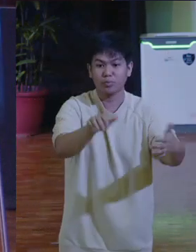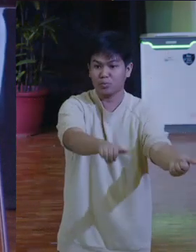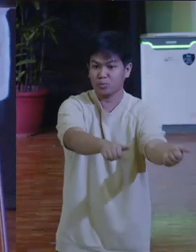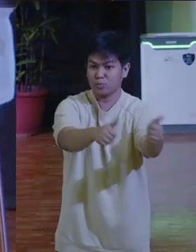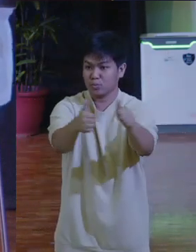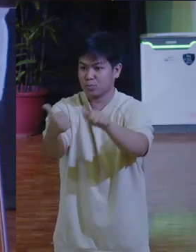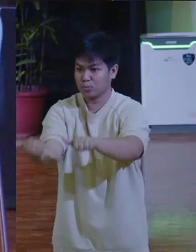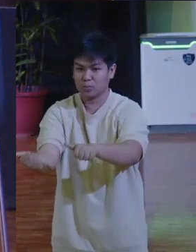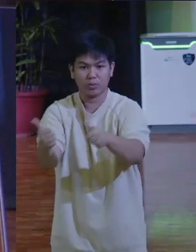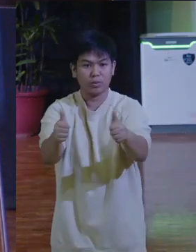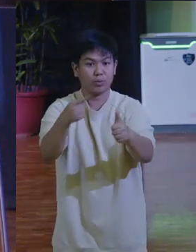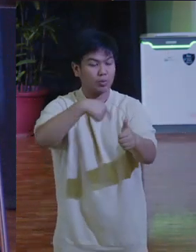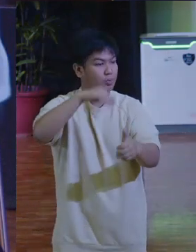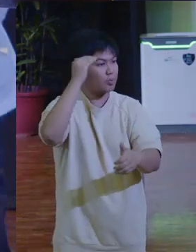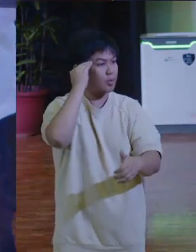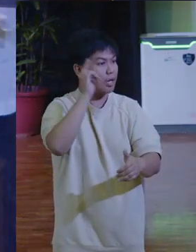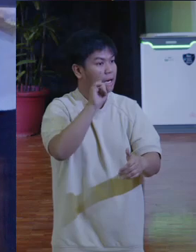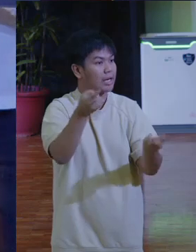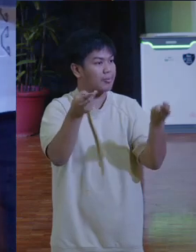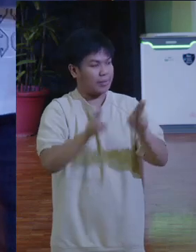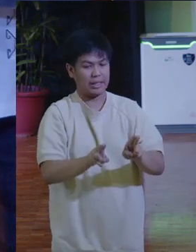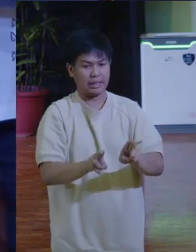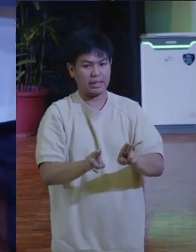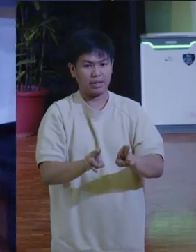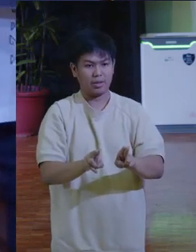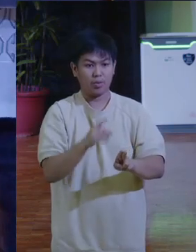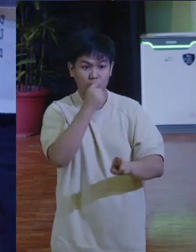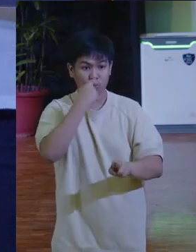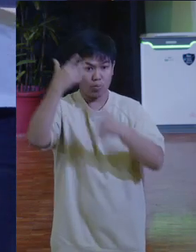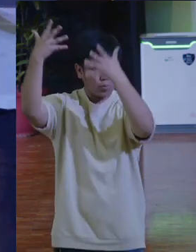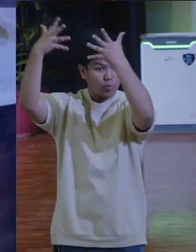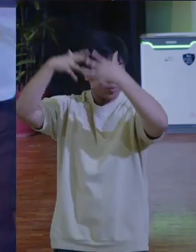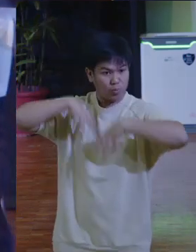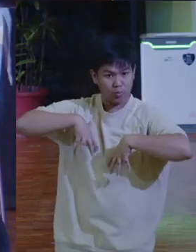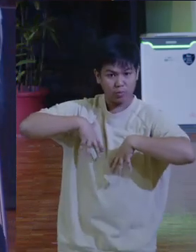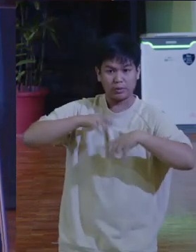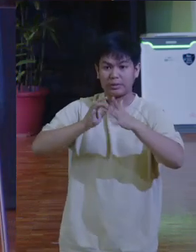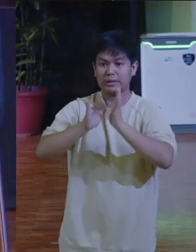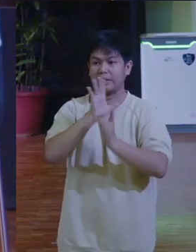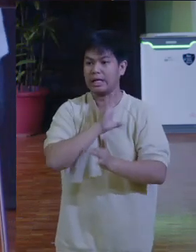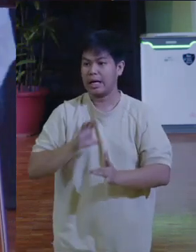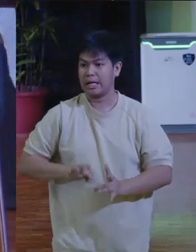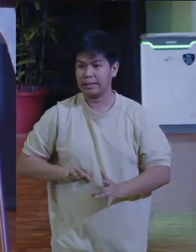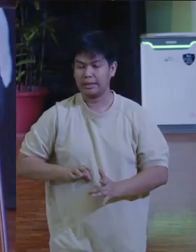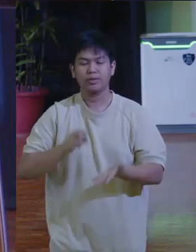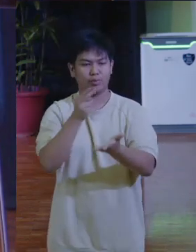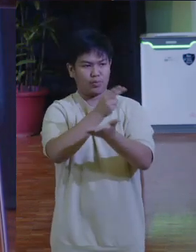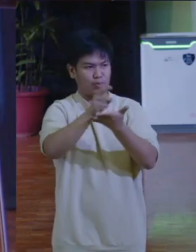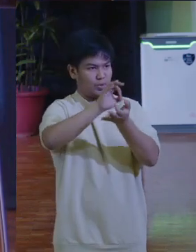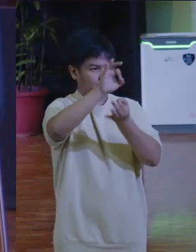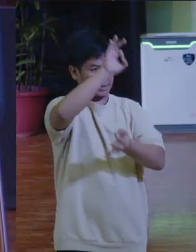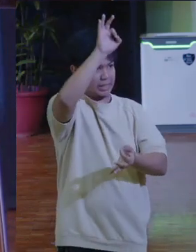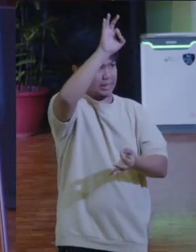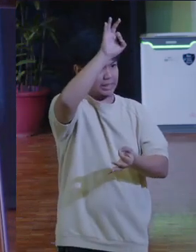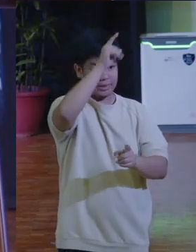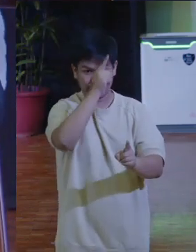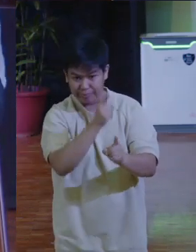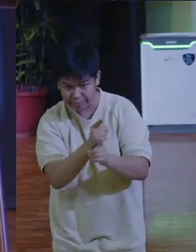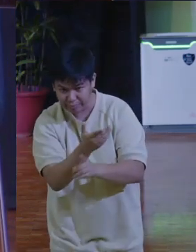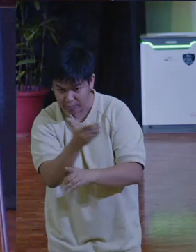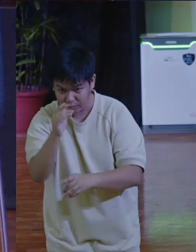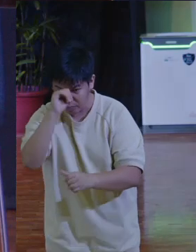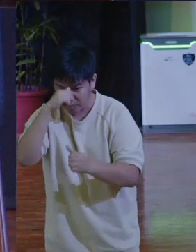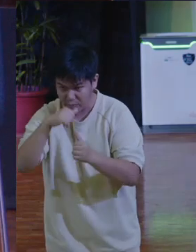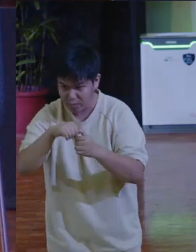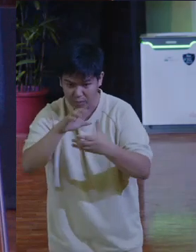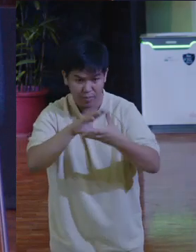natin kung ano nangyari at kung sino ang nagpakita sa kanyang baptism. Ang sabi sa Matthew chapter 3